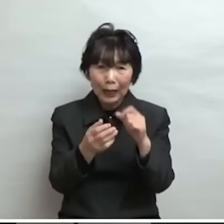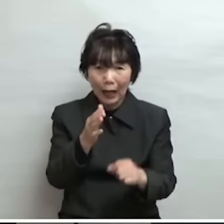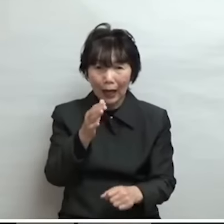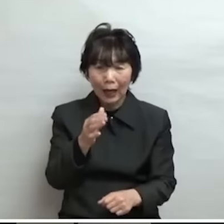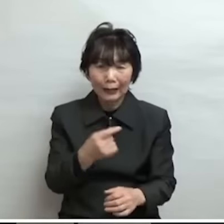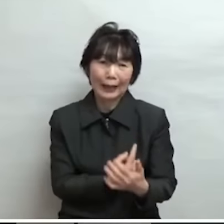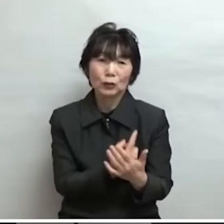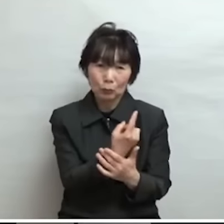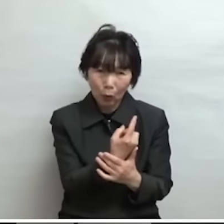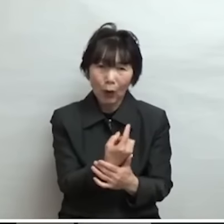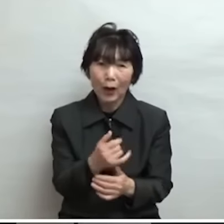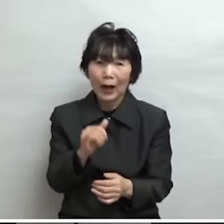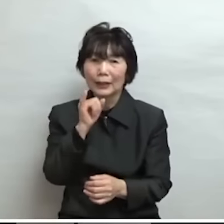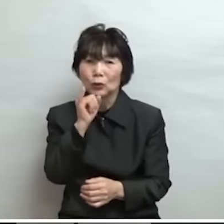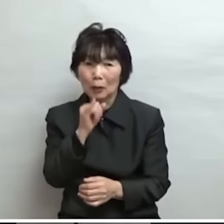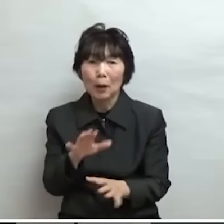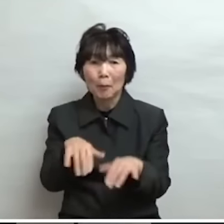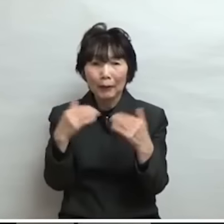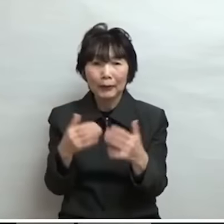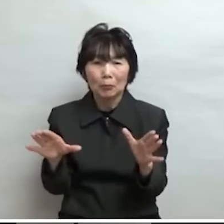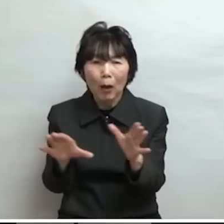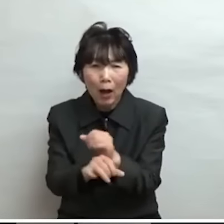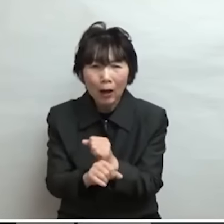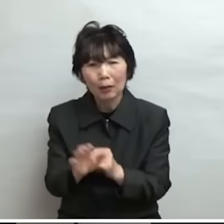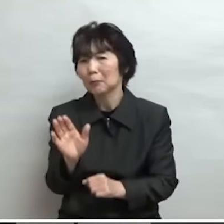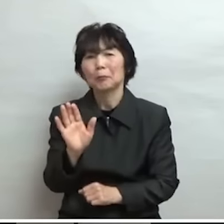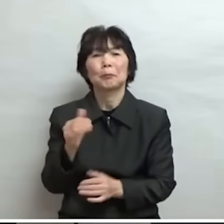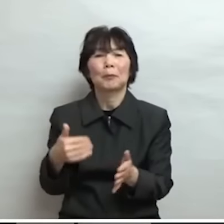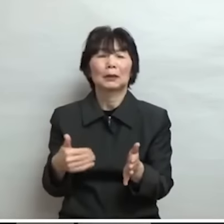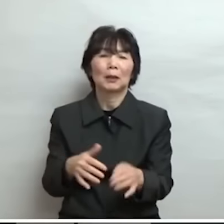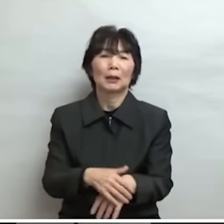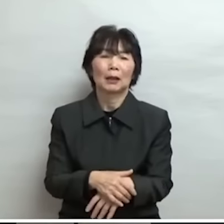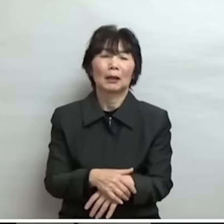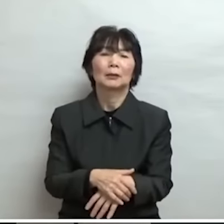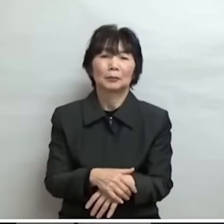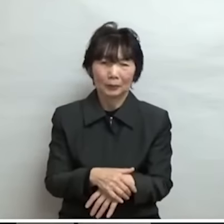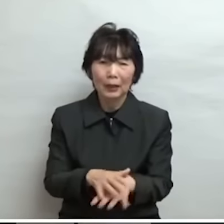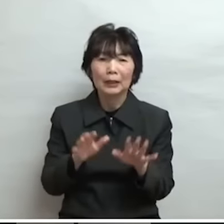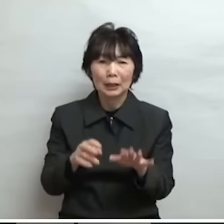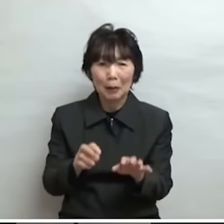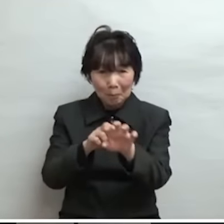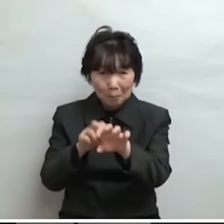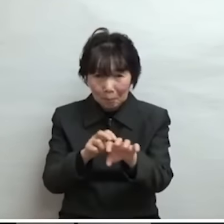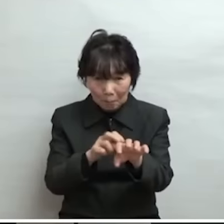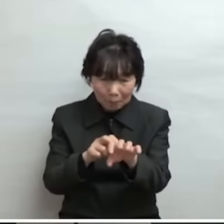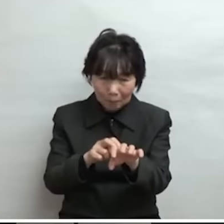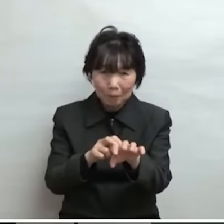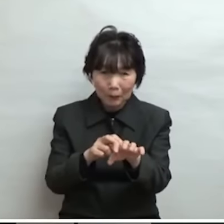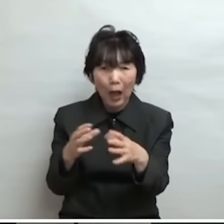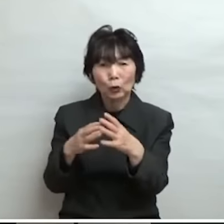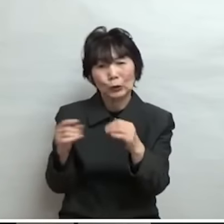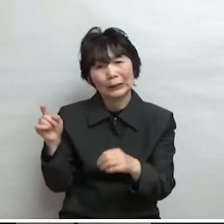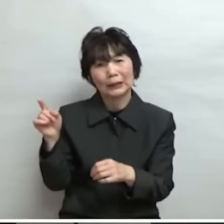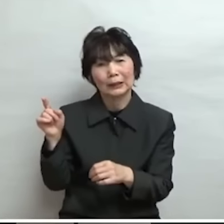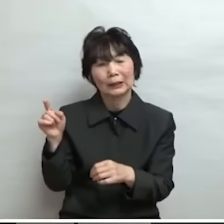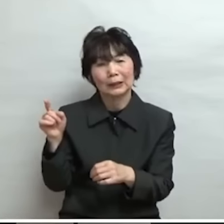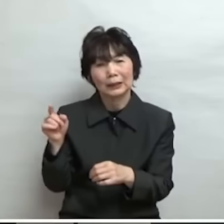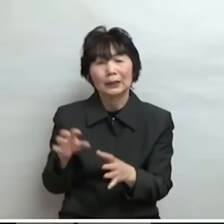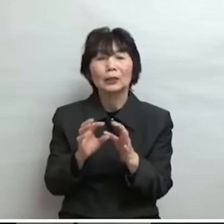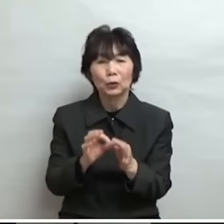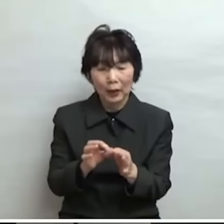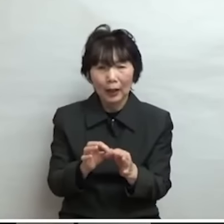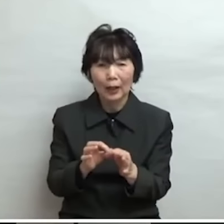も去ってるわけじゃないので、やっぱり今回もですね、多分、国のチームが入って今検証してるので、どこまで原因が、判明するかっていうの